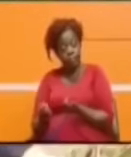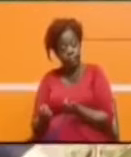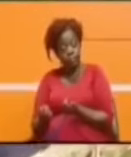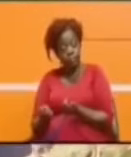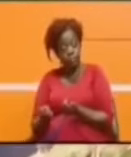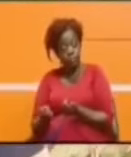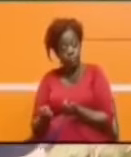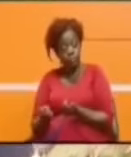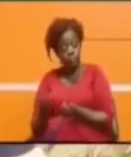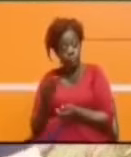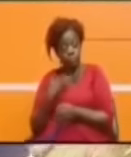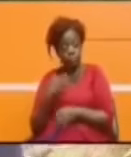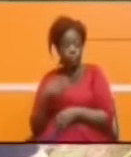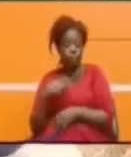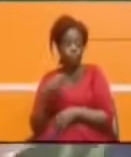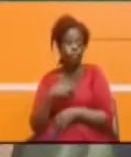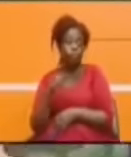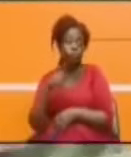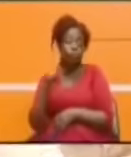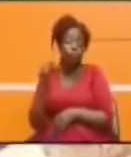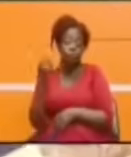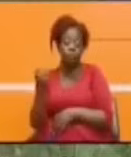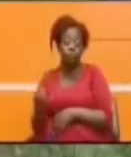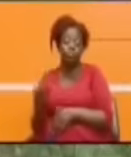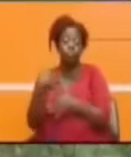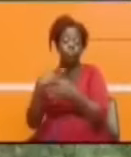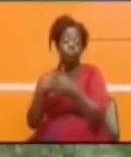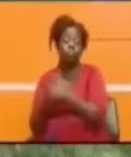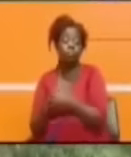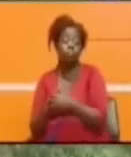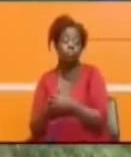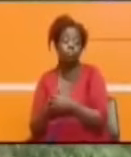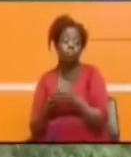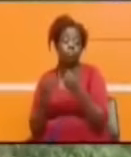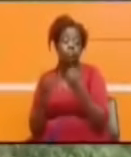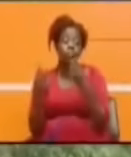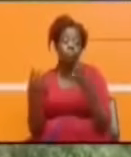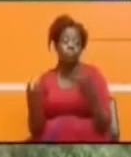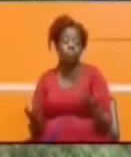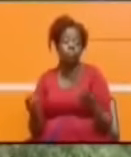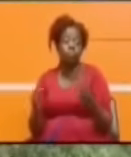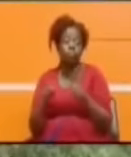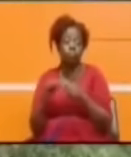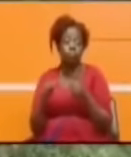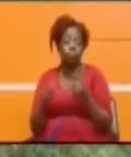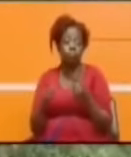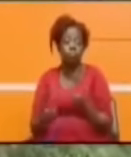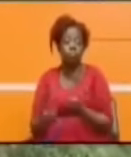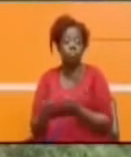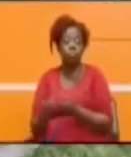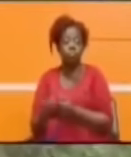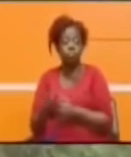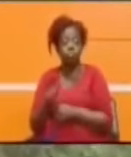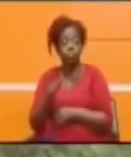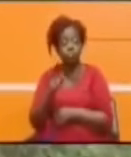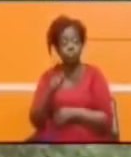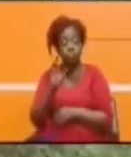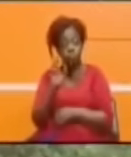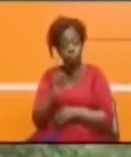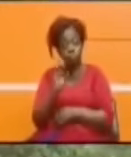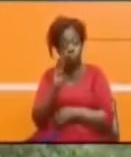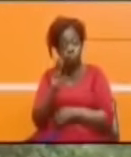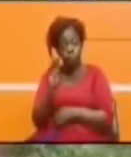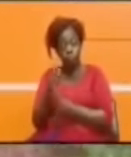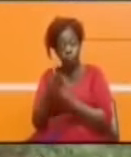mbu balina ebyambalo by'amagye ne babatwala na kati bakyali mu makomera twazikulaba akanfuyirya bedi nga munaana buli kyenkola kyonna